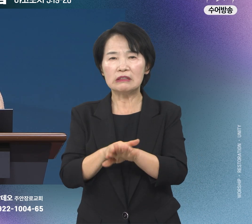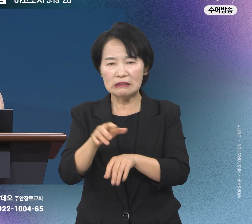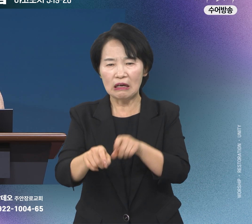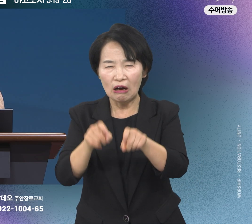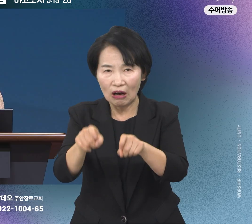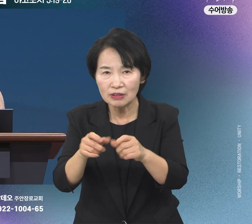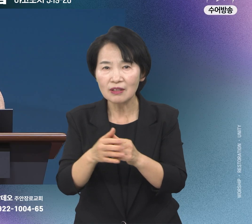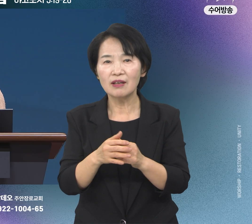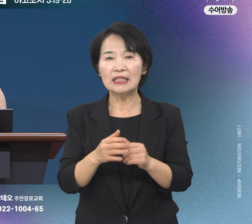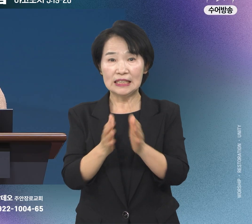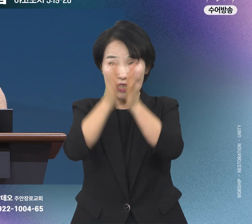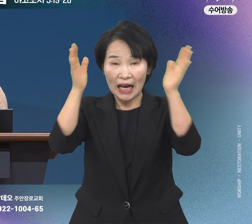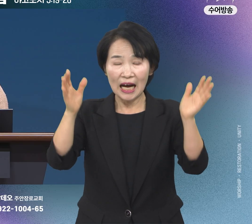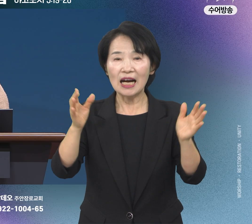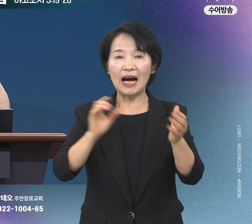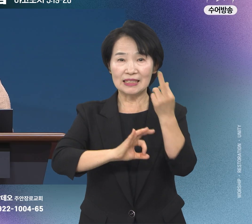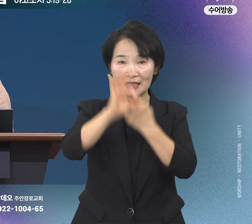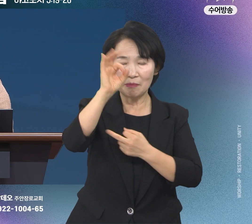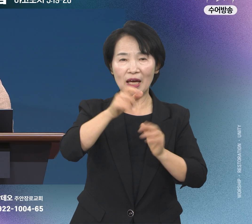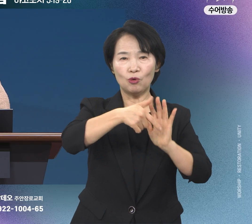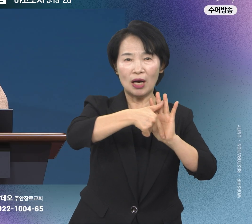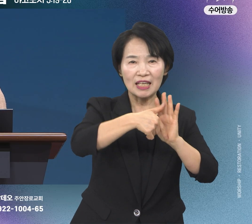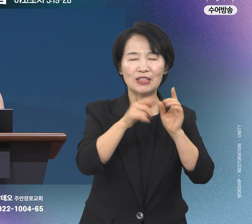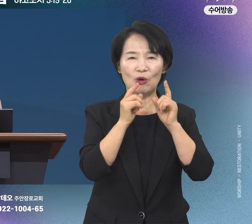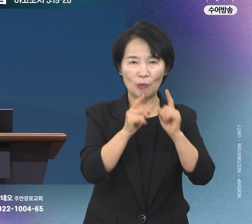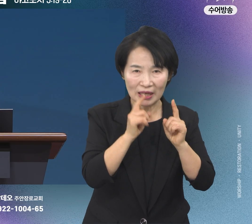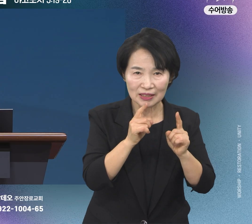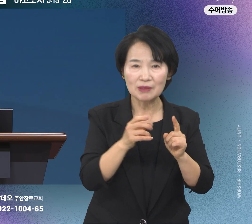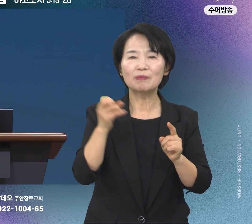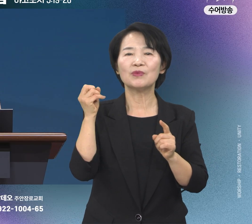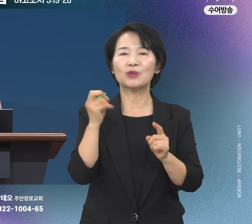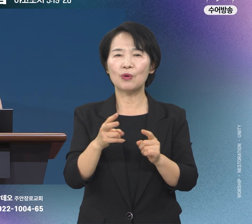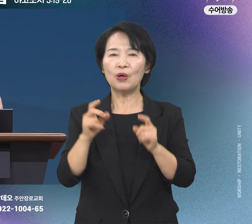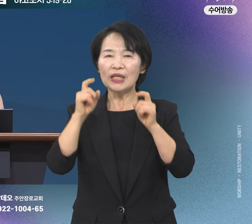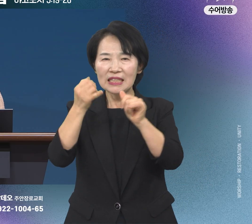요한계시록의 말씀과 실상과 예수님이 보내신 약속의 목자